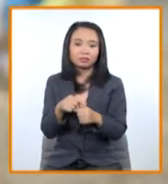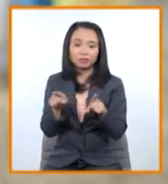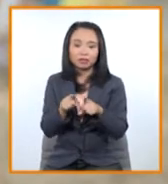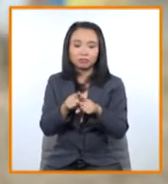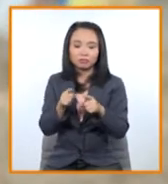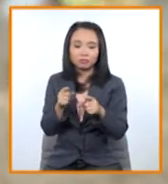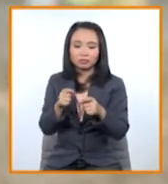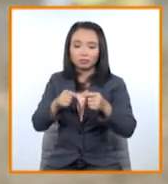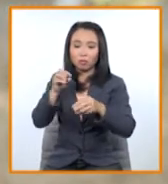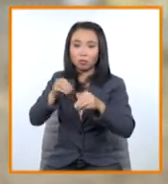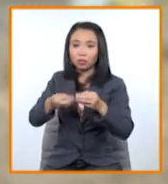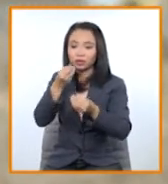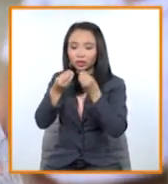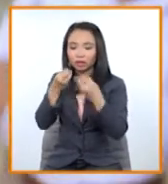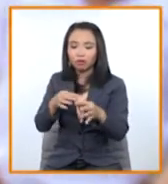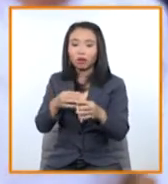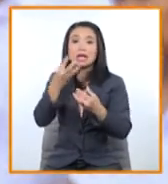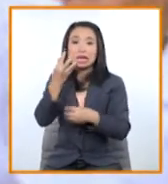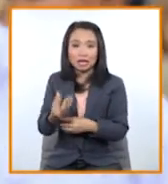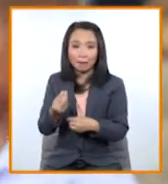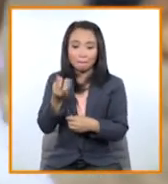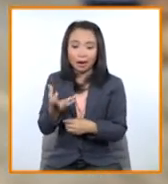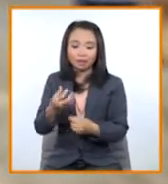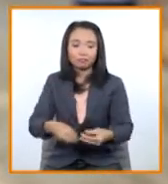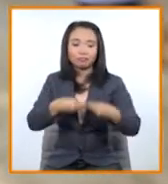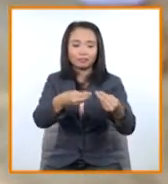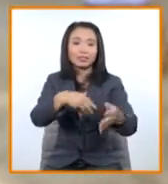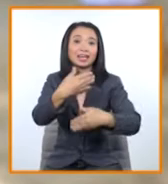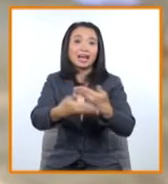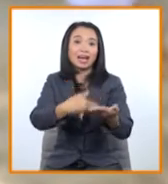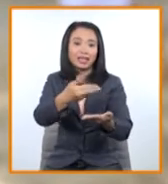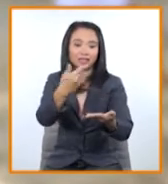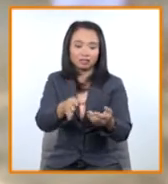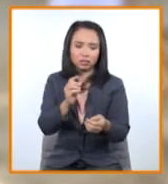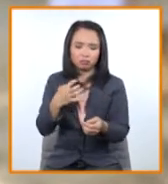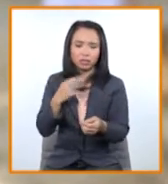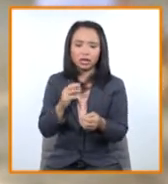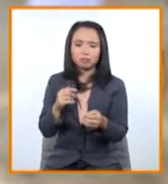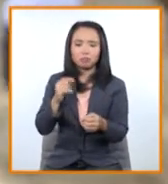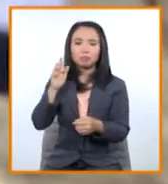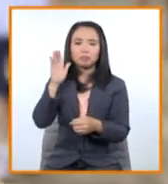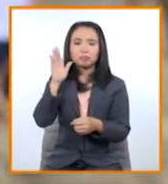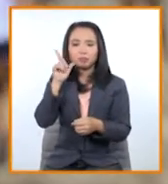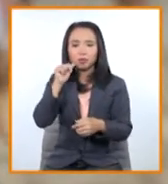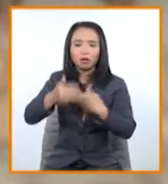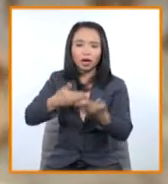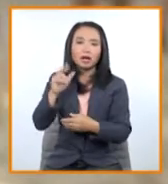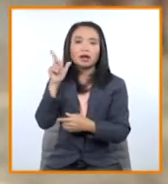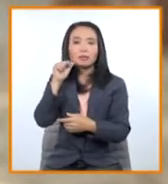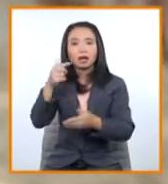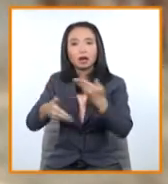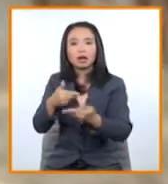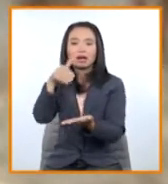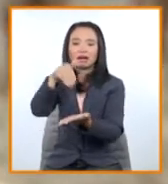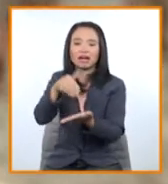ครงการ 3,000 โมเดลเนี่ยจะเชื่อมตลาดให้นะครับโครงการ 3,000 โมเดลจริงๆเนี่ยเราอยากตัดตัวกลางนะครับเราอยากจะให้เกษตรกรเชื่อมตร